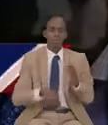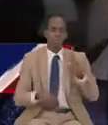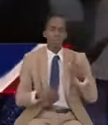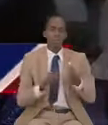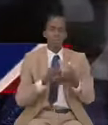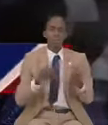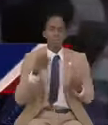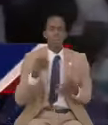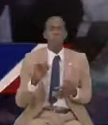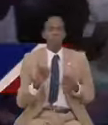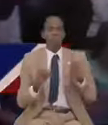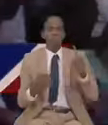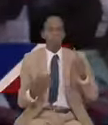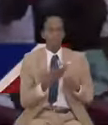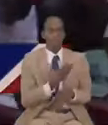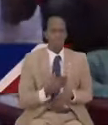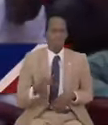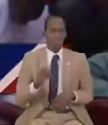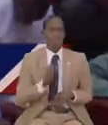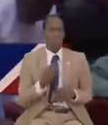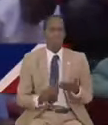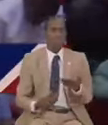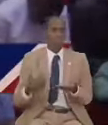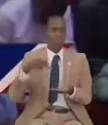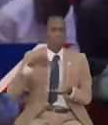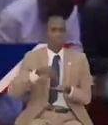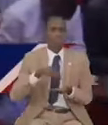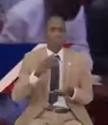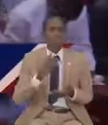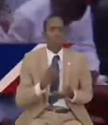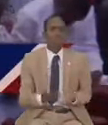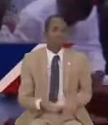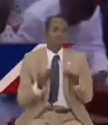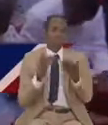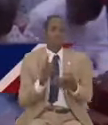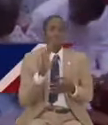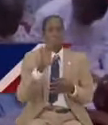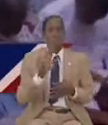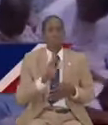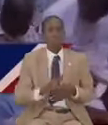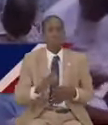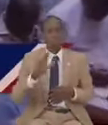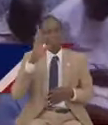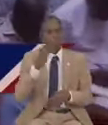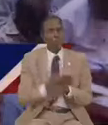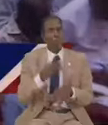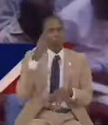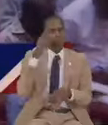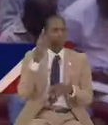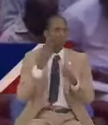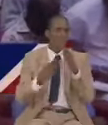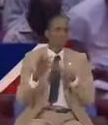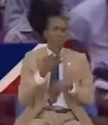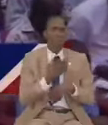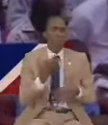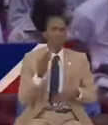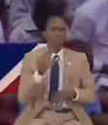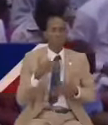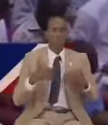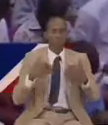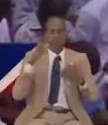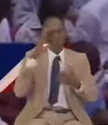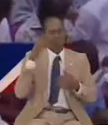verset 11 j'ai suscité par vos fils des prophètes et parmi vos jeunes hommes des nazariens pas